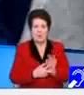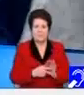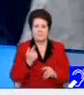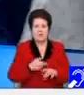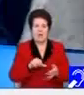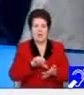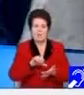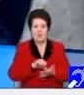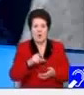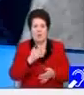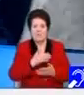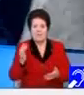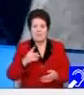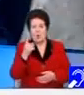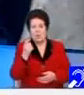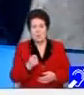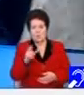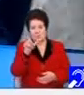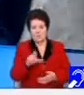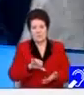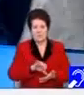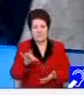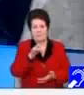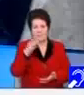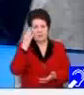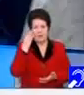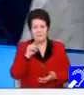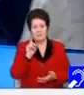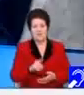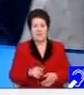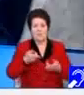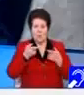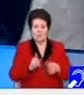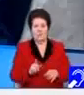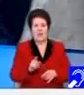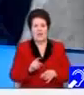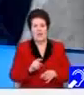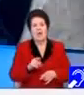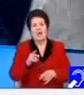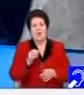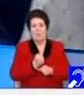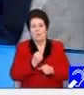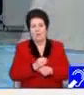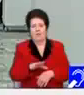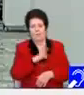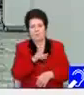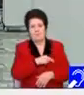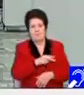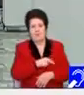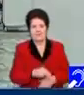care au participat peste 100 de artiști plastici din Republica Moldova. Cele mai originale lucrări au fost premiate.